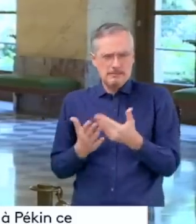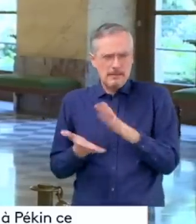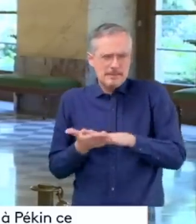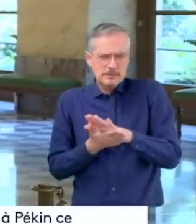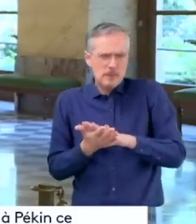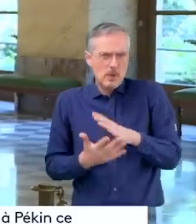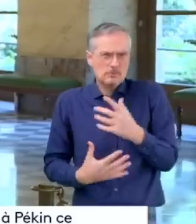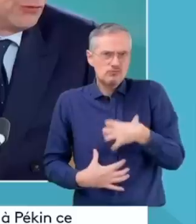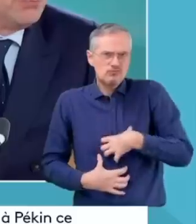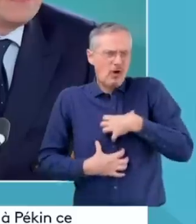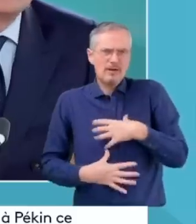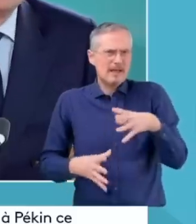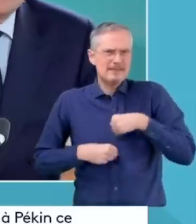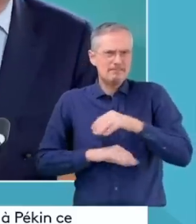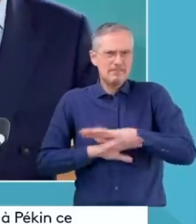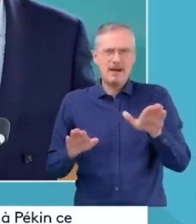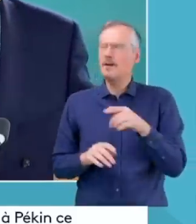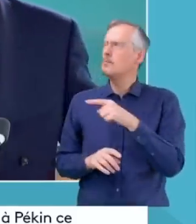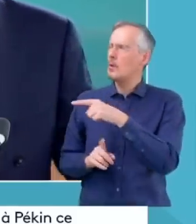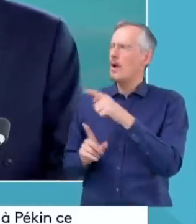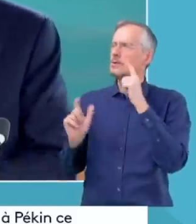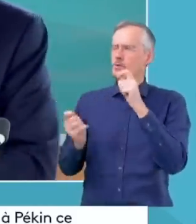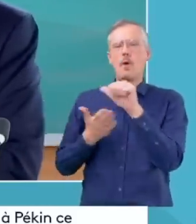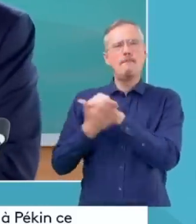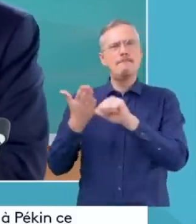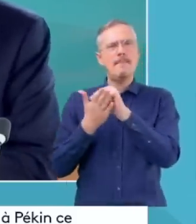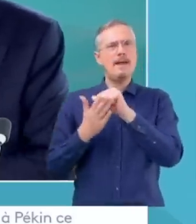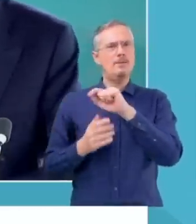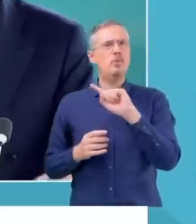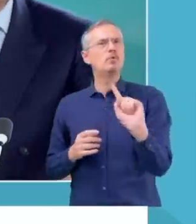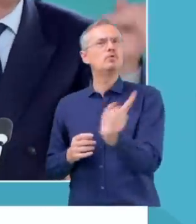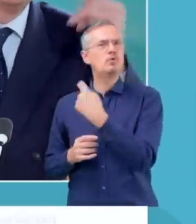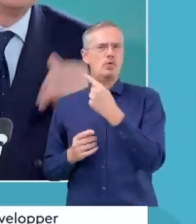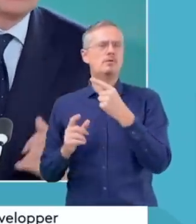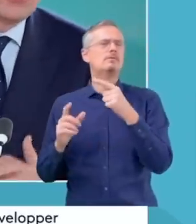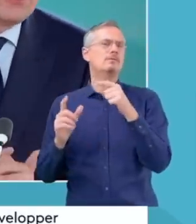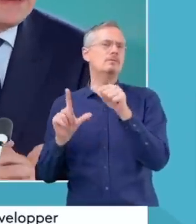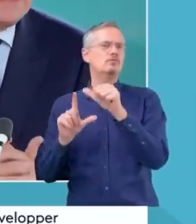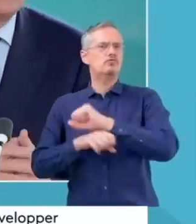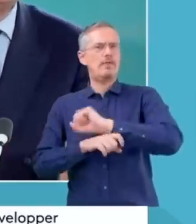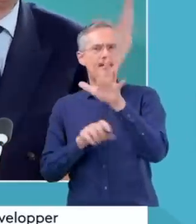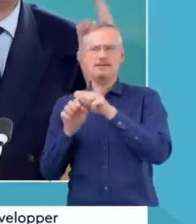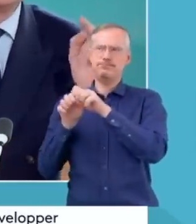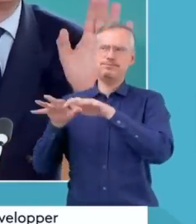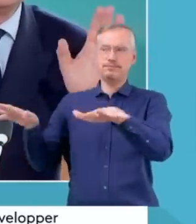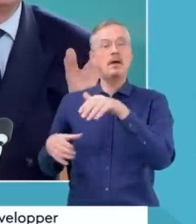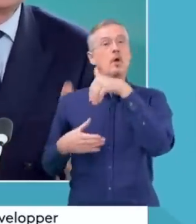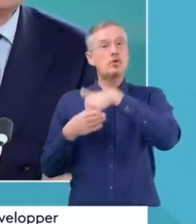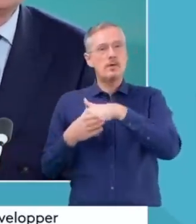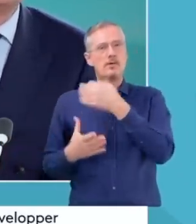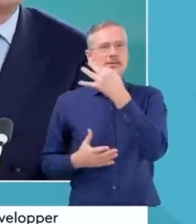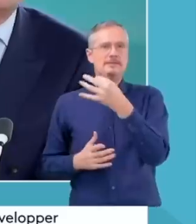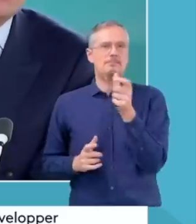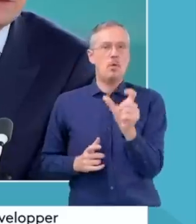Ce que vous dites, Monsieur Léaumont, ce mail a été envoyé à tous les journalistes, pas simplement à BFM, et dans ce mail.